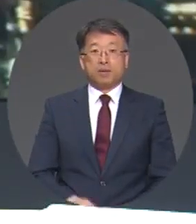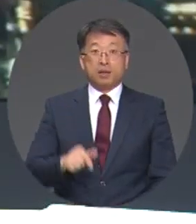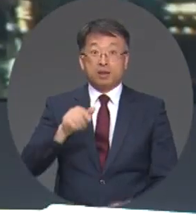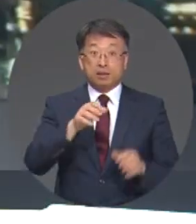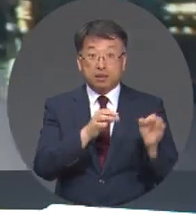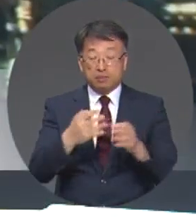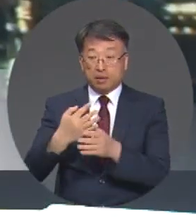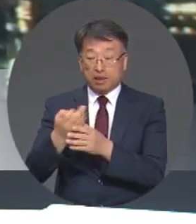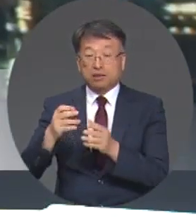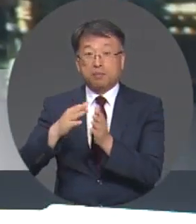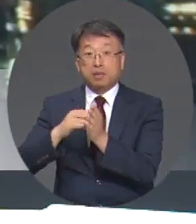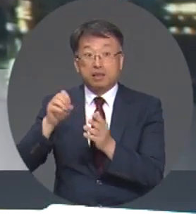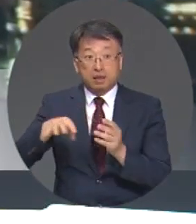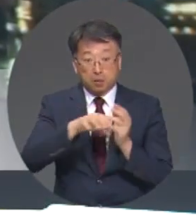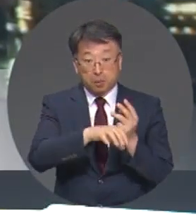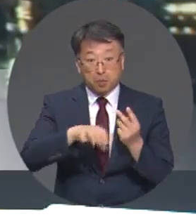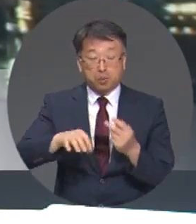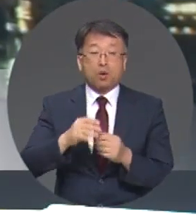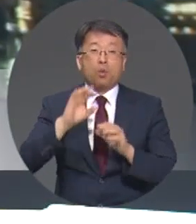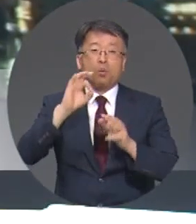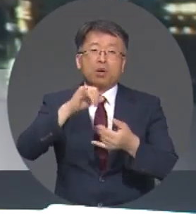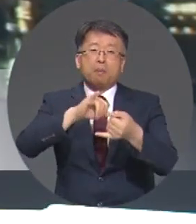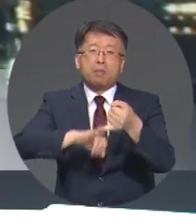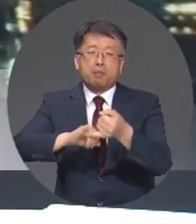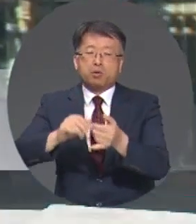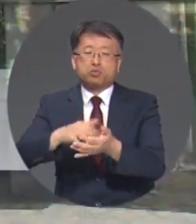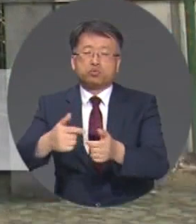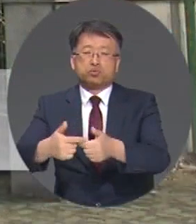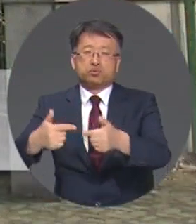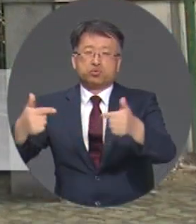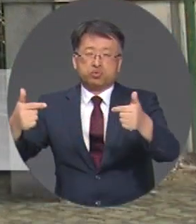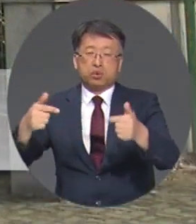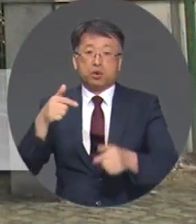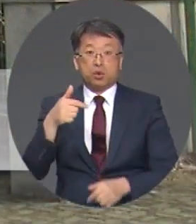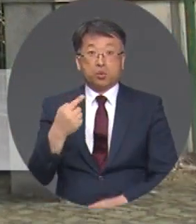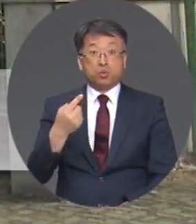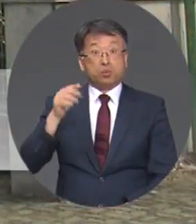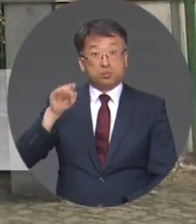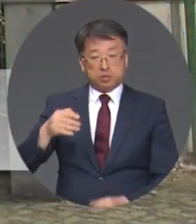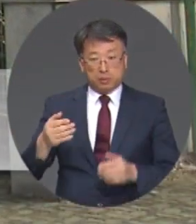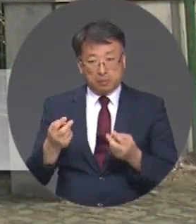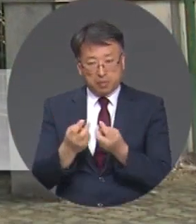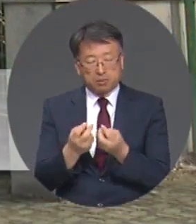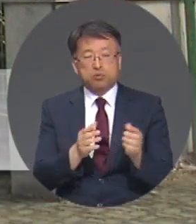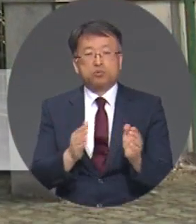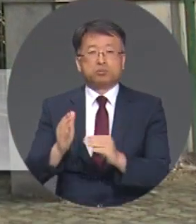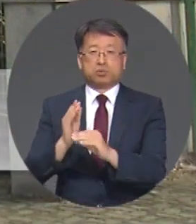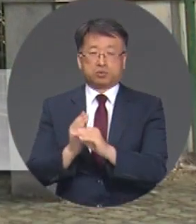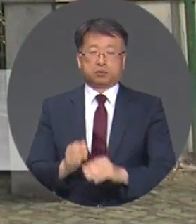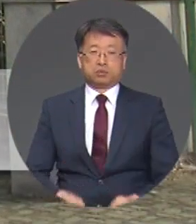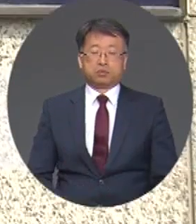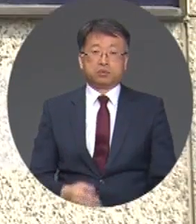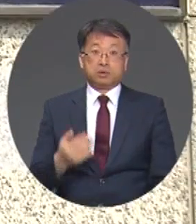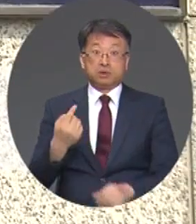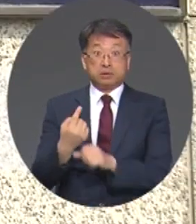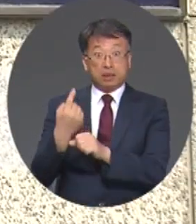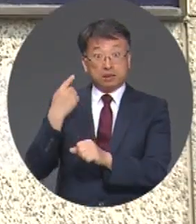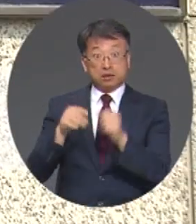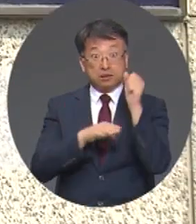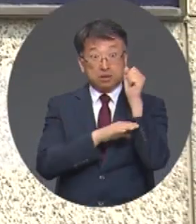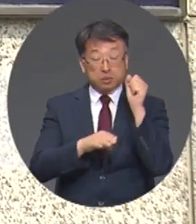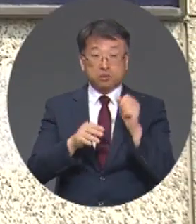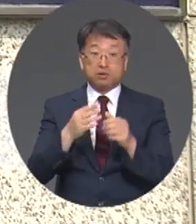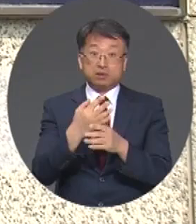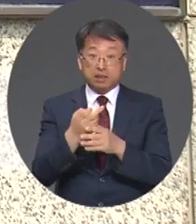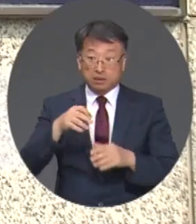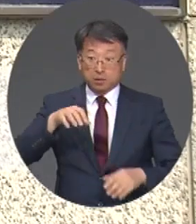김해와 양산 미량 지역의 임금 최보리 급증에 고용노동부가 대책 마련에 나섰습니다 지난해 기준 고용노동부